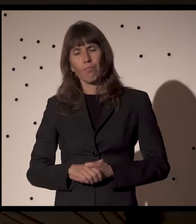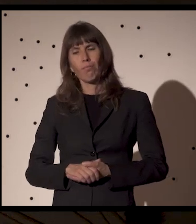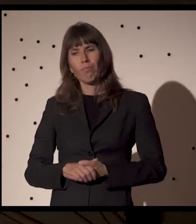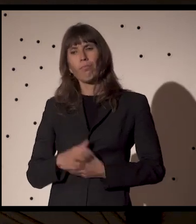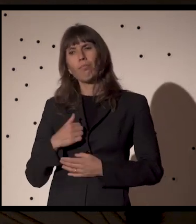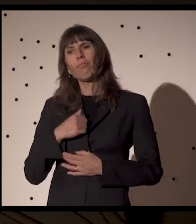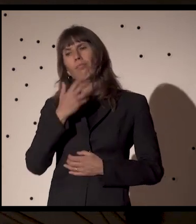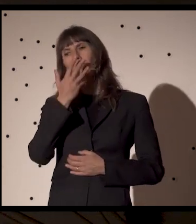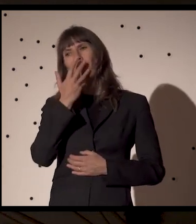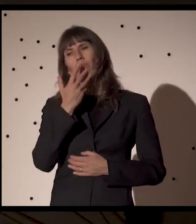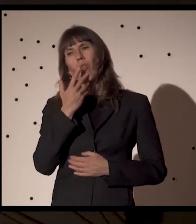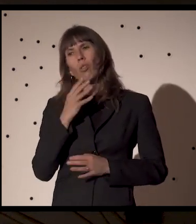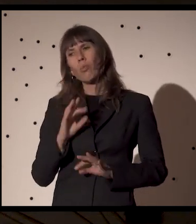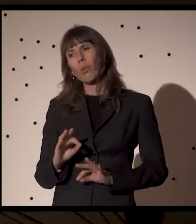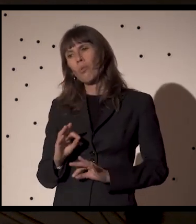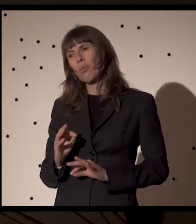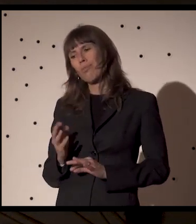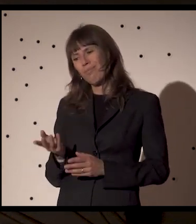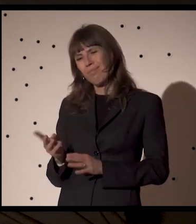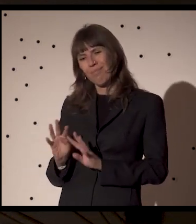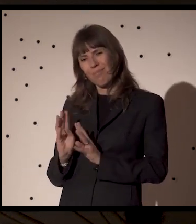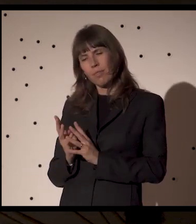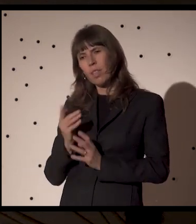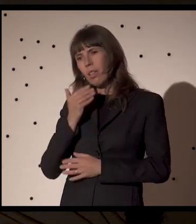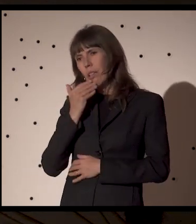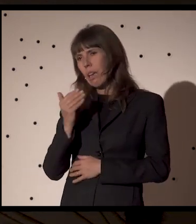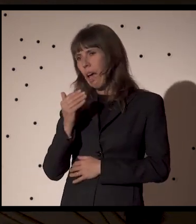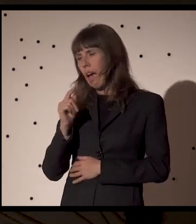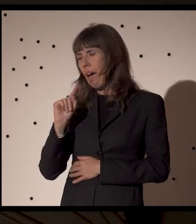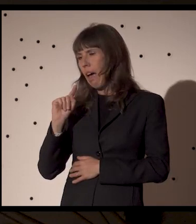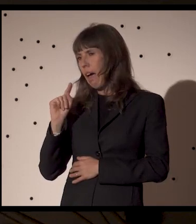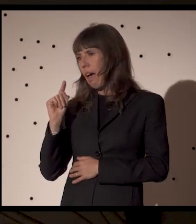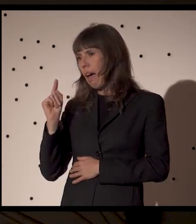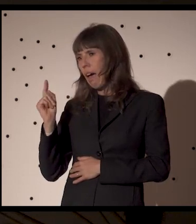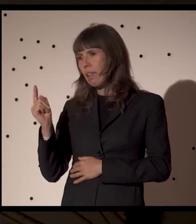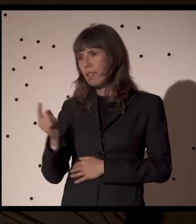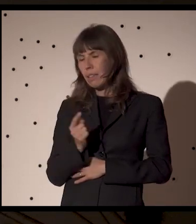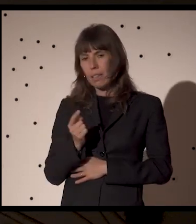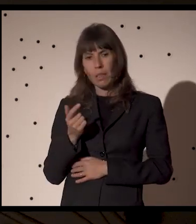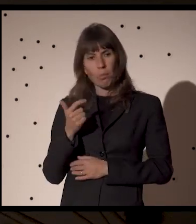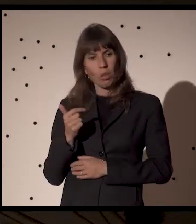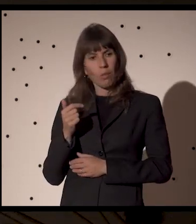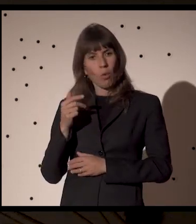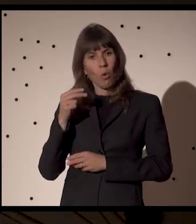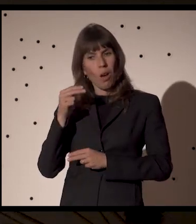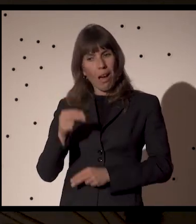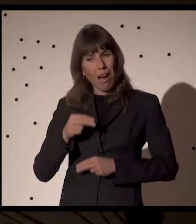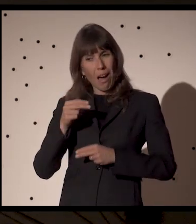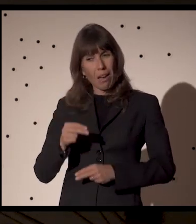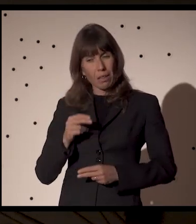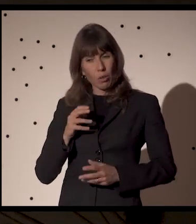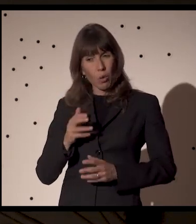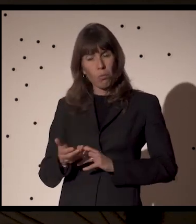tutte e tutti per il sostegno che mi hanno dato in questi anni davvero complessi